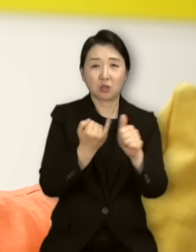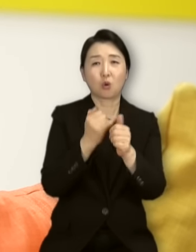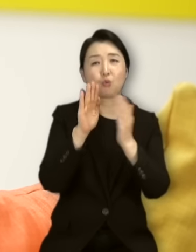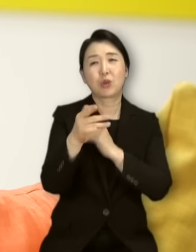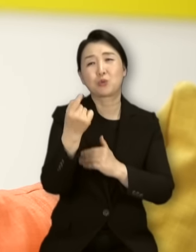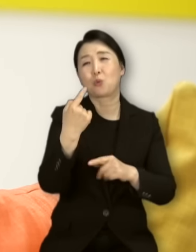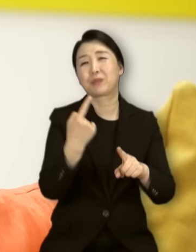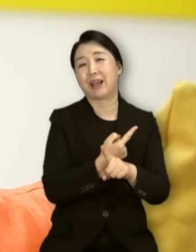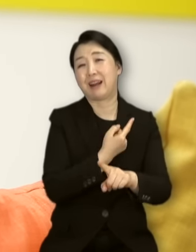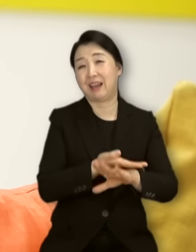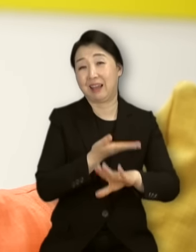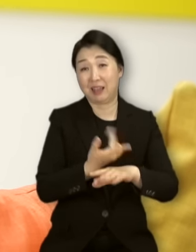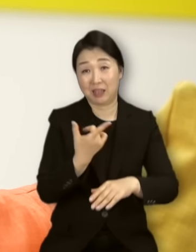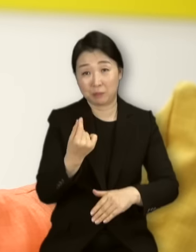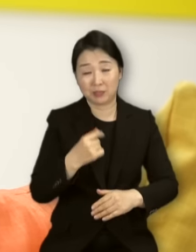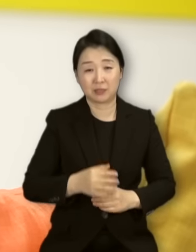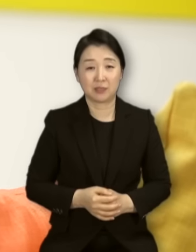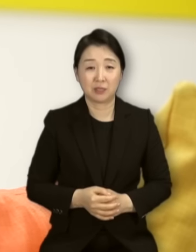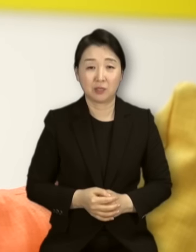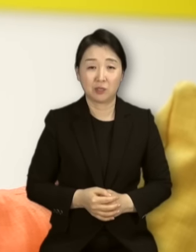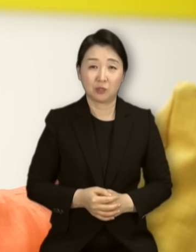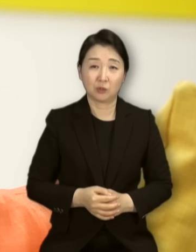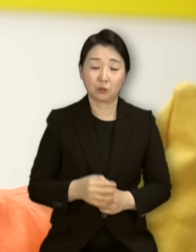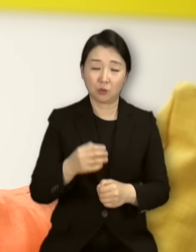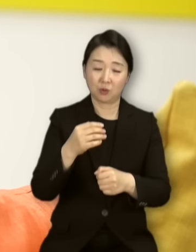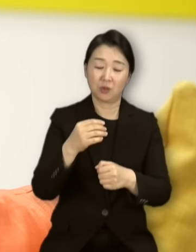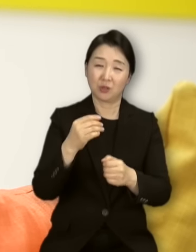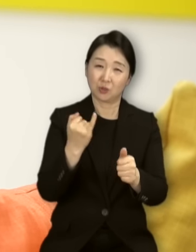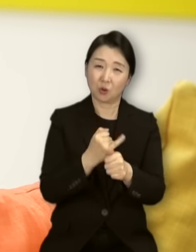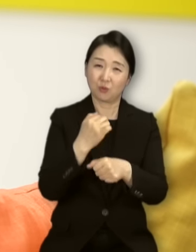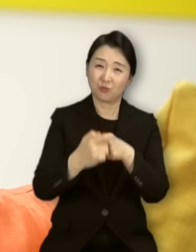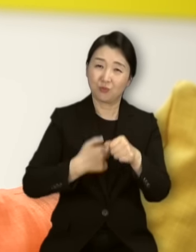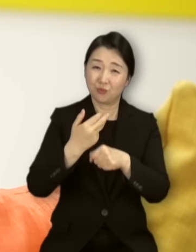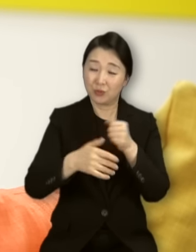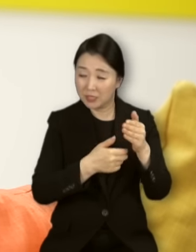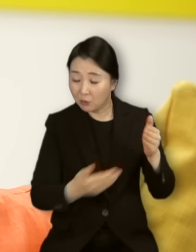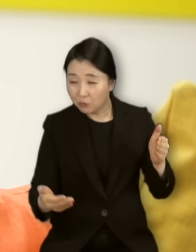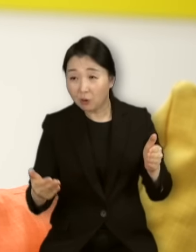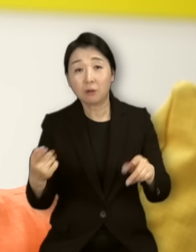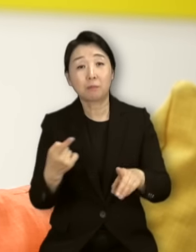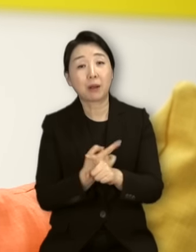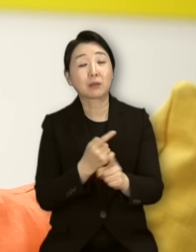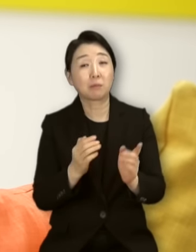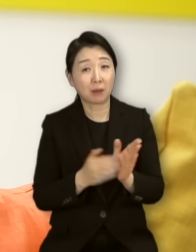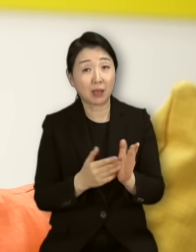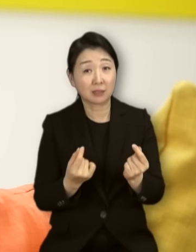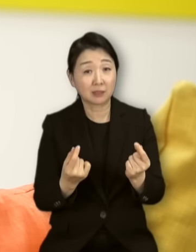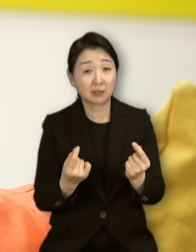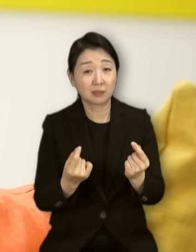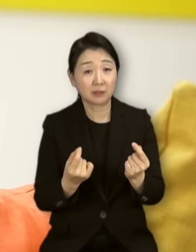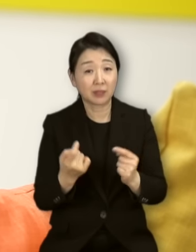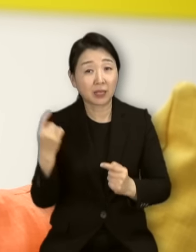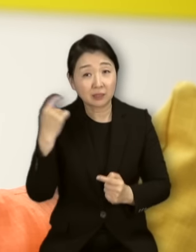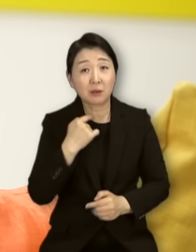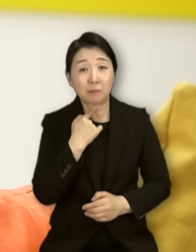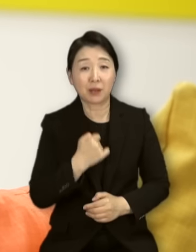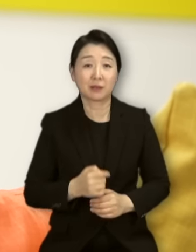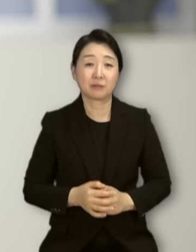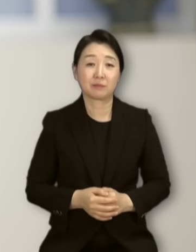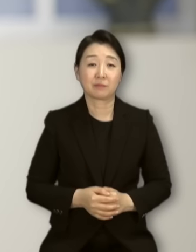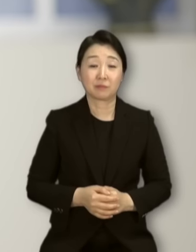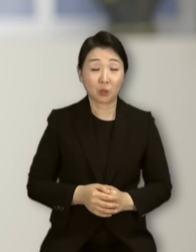후가 조금 살짝 바뀌고 그다음에 연차가 되면 조금 바뀌잖아요 어 많이들 어디서 그런다는 얘기를 제가